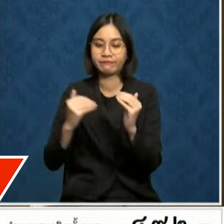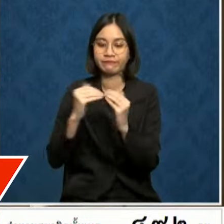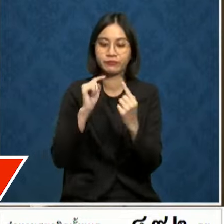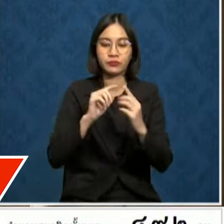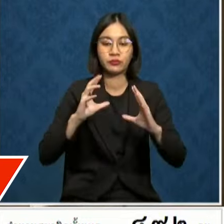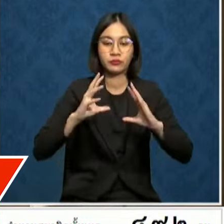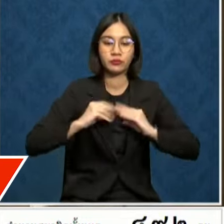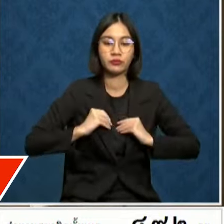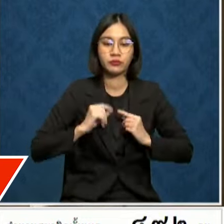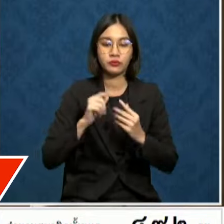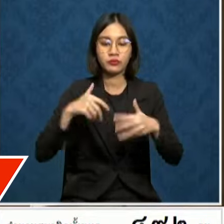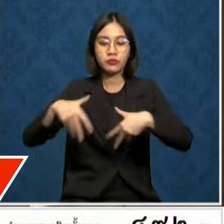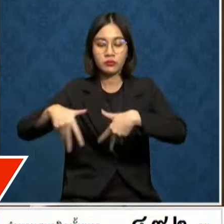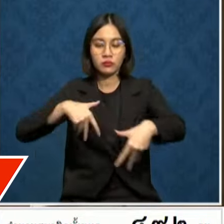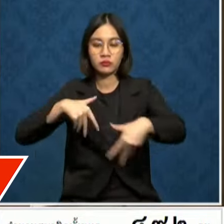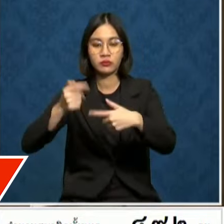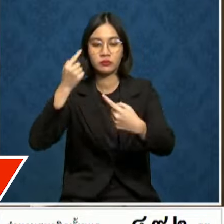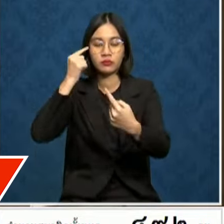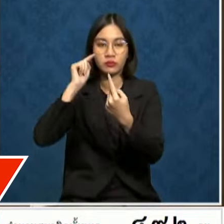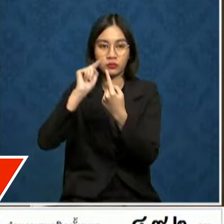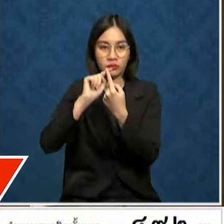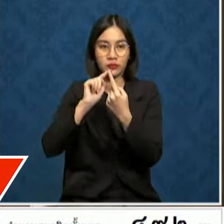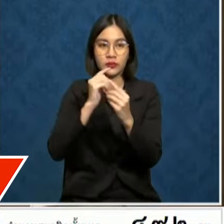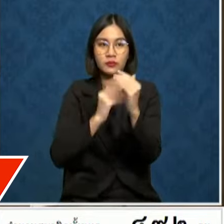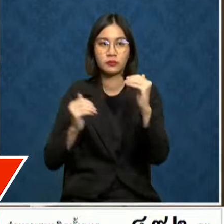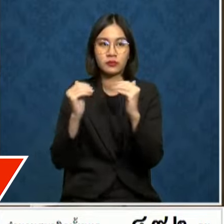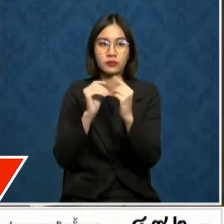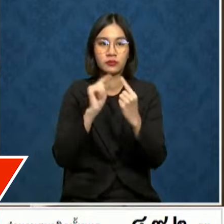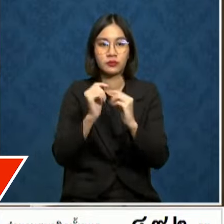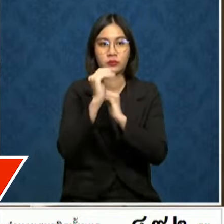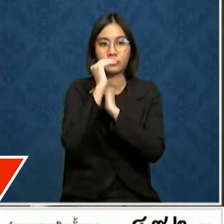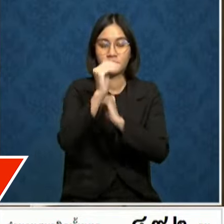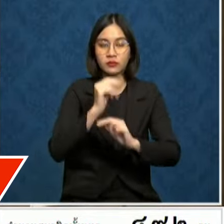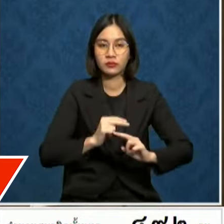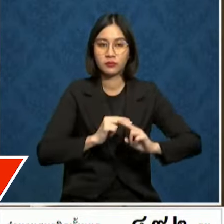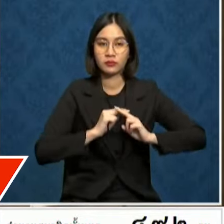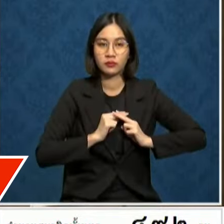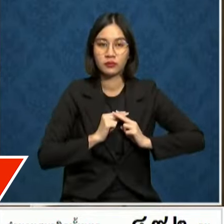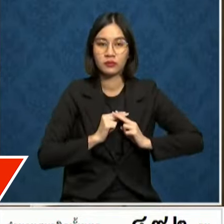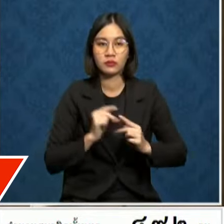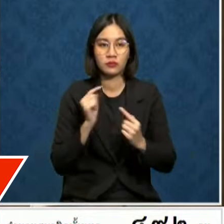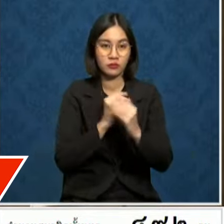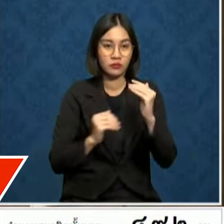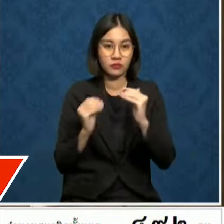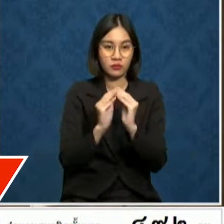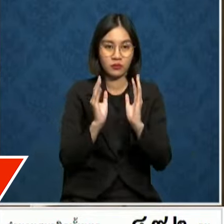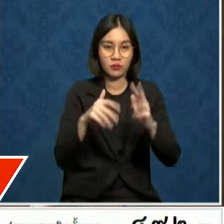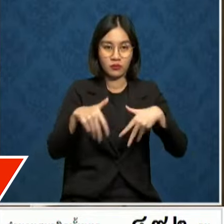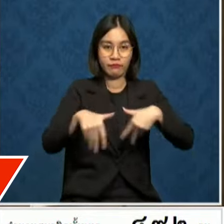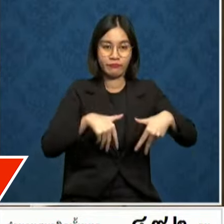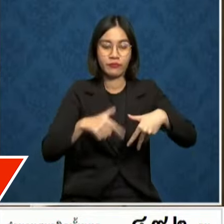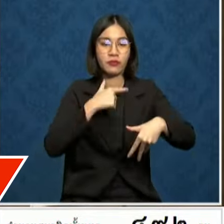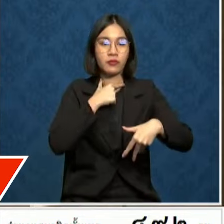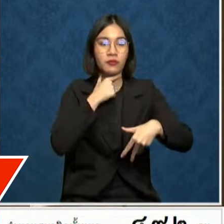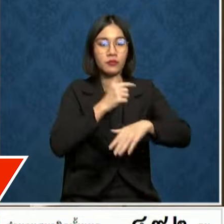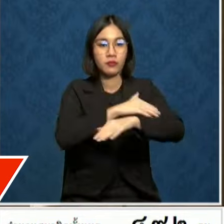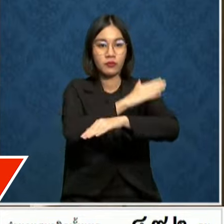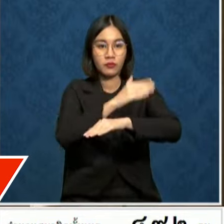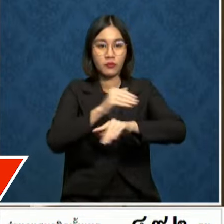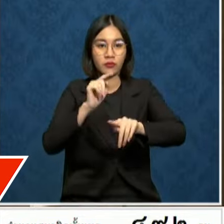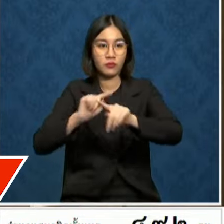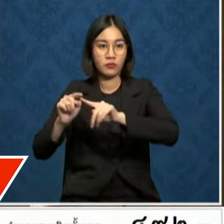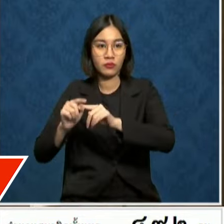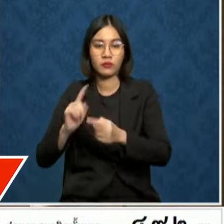การยอมรับว่าเป็นประชาชนเพื่อวัตถุประสงค์ของสิทธิในการกำหนดตนเองที่เป็นสิทธิของชนเผ่าพื้นเมืองค่ะซึ่งเพื่อน